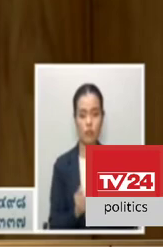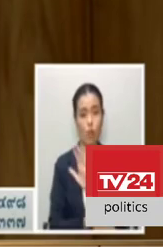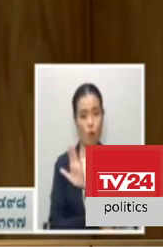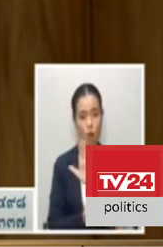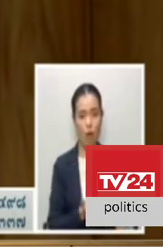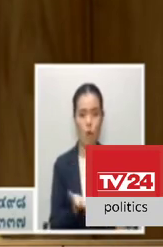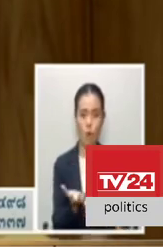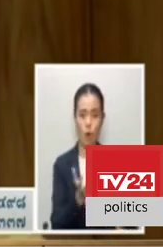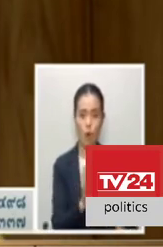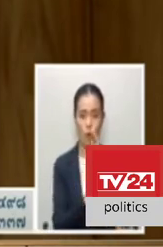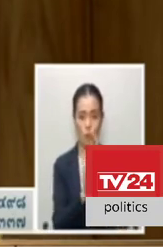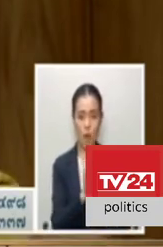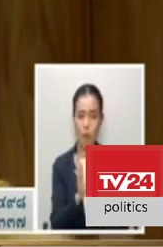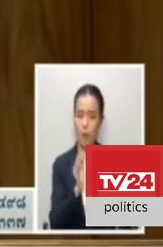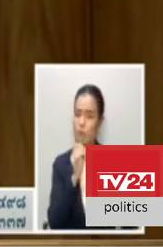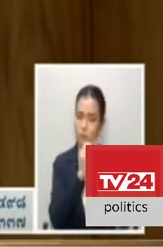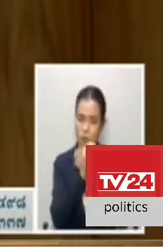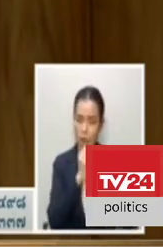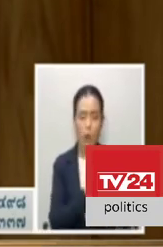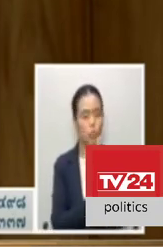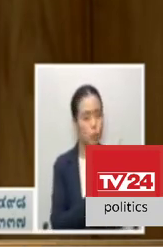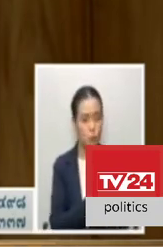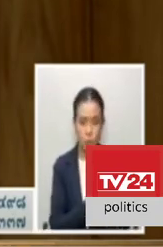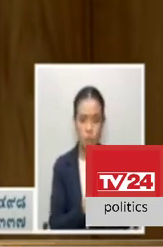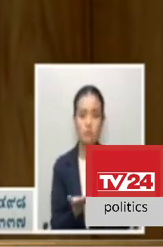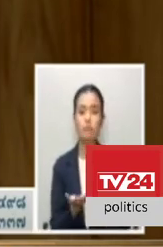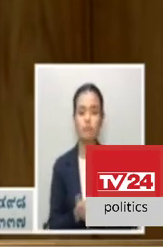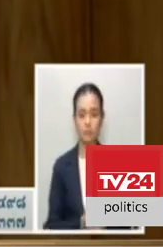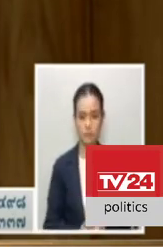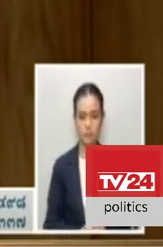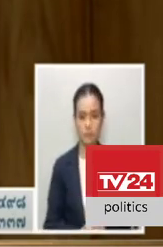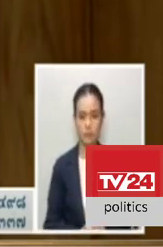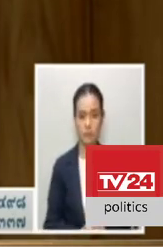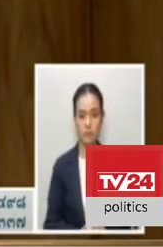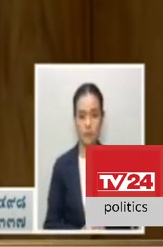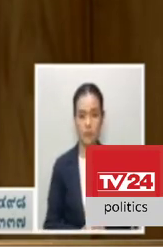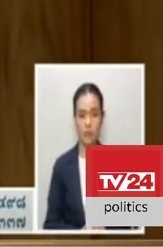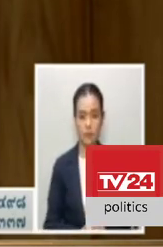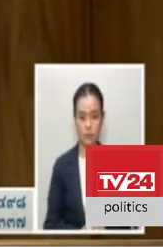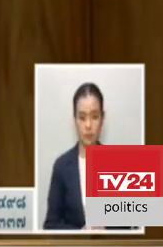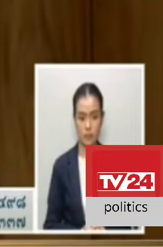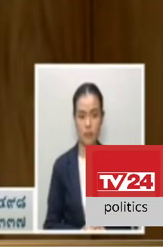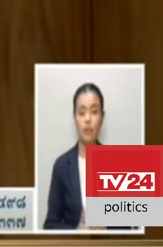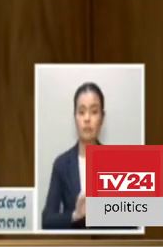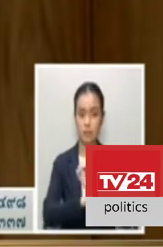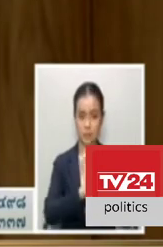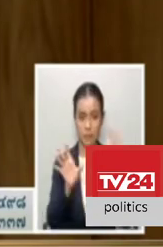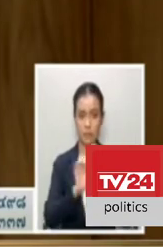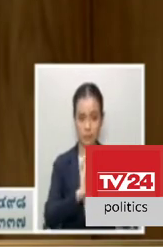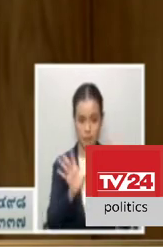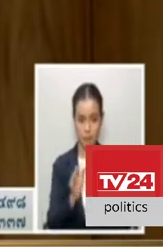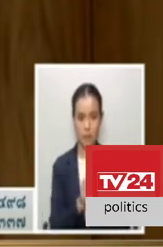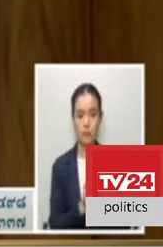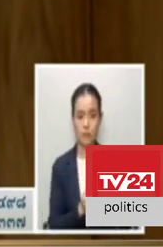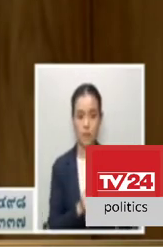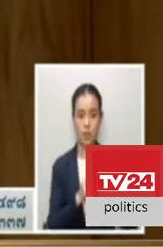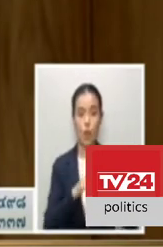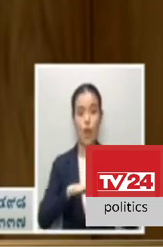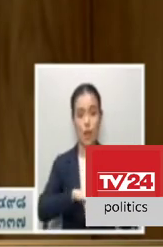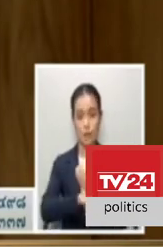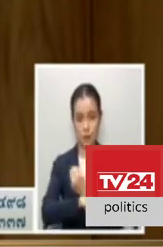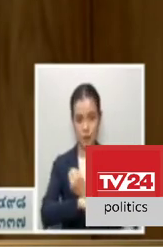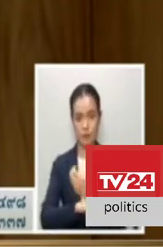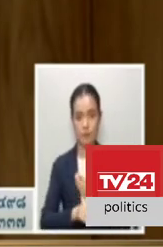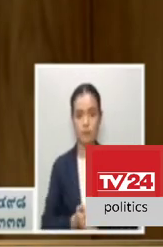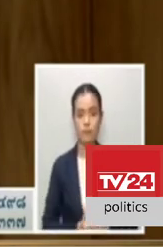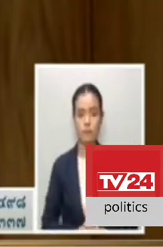ดกฎหมายต่างๆยาเสพติดและอื่นๆนะฮะก็ถือว่าเป็นเรื่องที่มีความชัดเจนในตัวเรื่องของการเมืองนะ